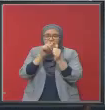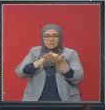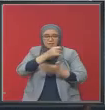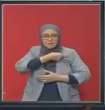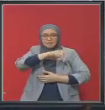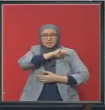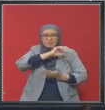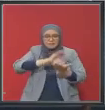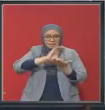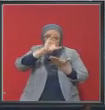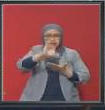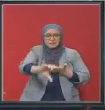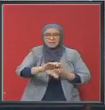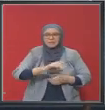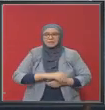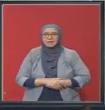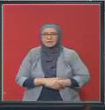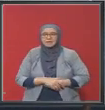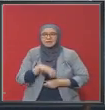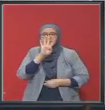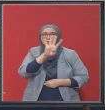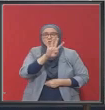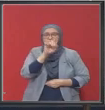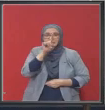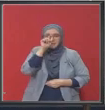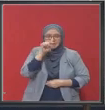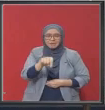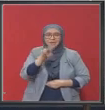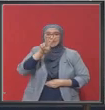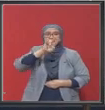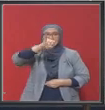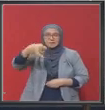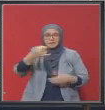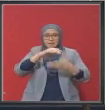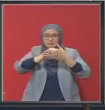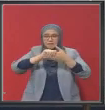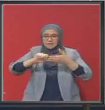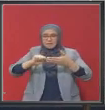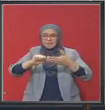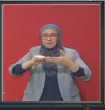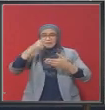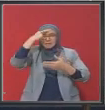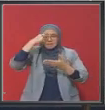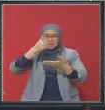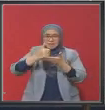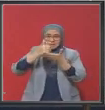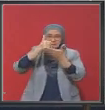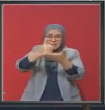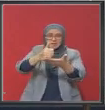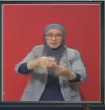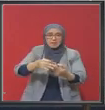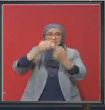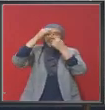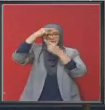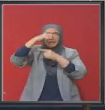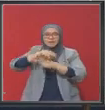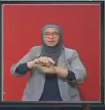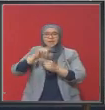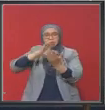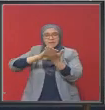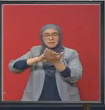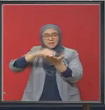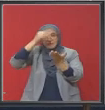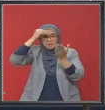sebanyak Ringgit Malaysia 41 populer 2 juta bagi bantuan khususnya kepada Plaza